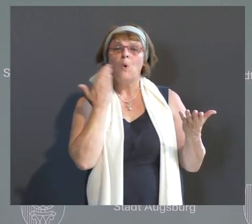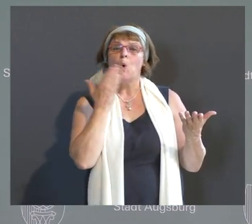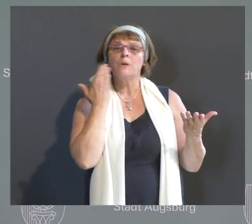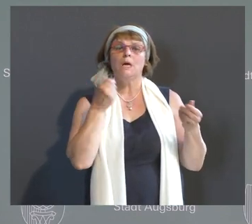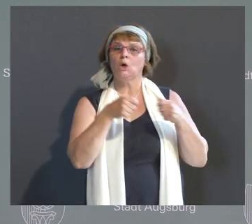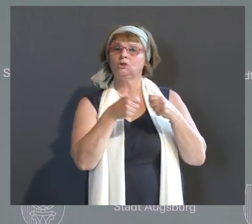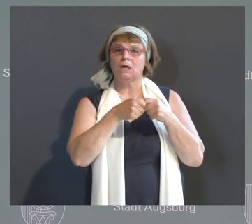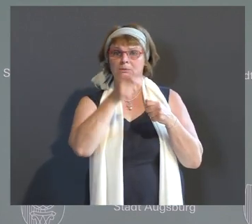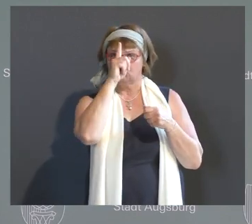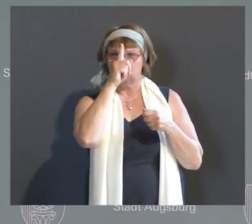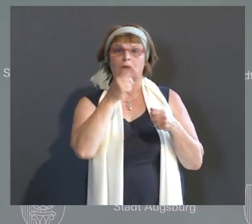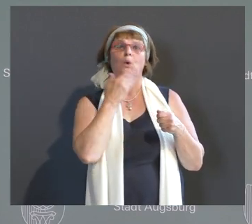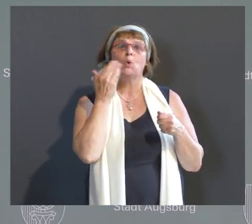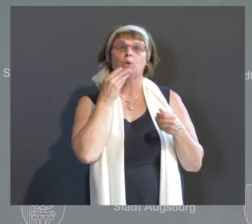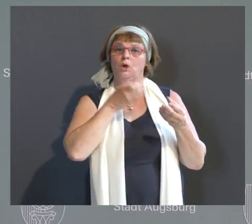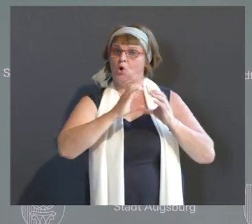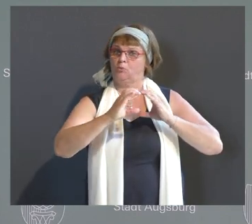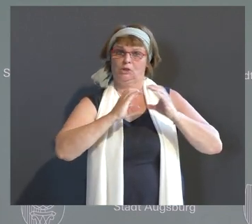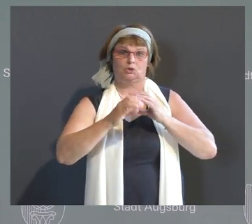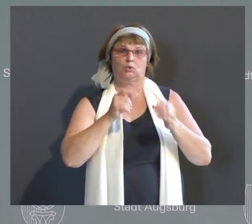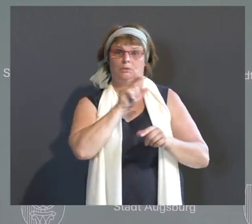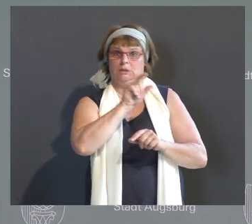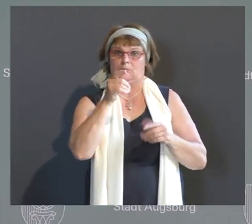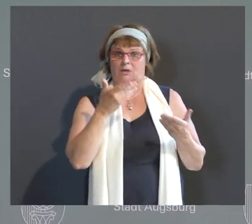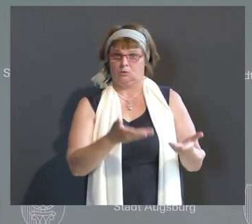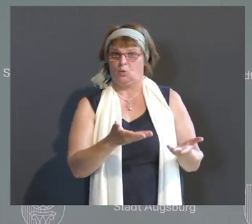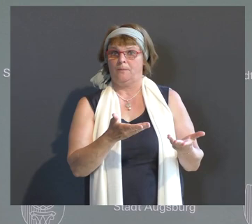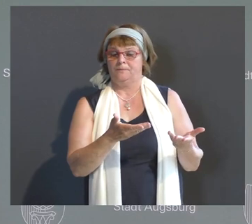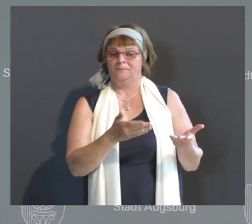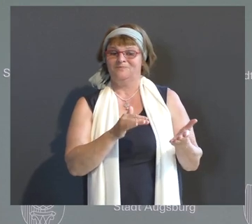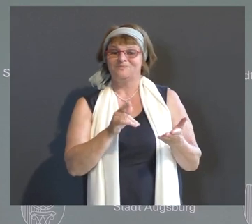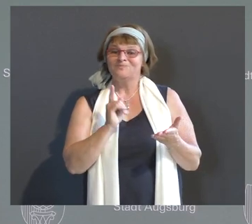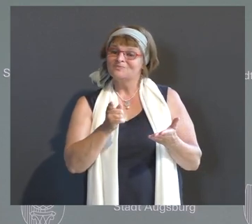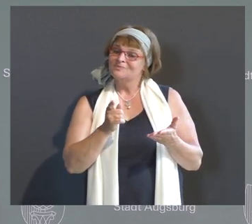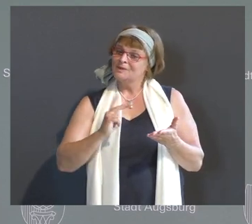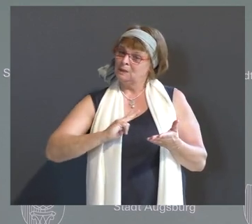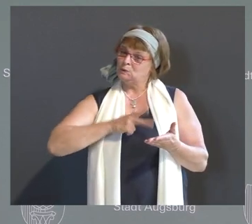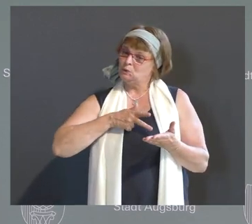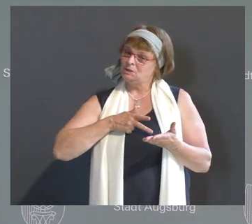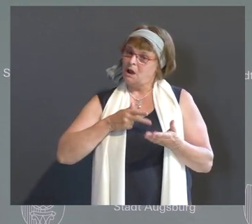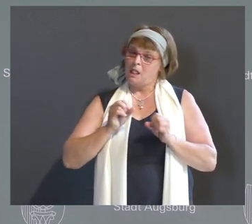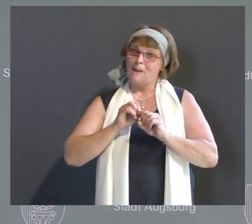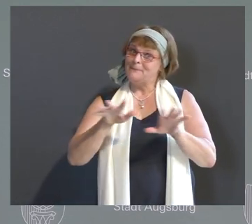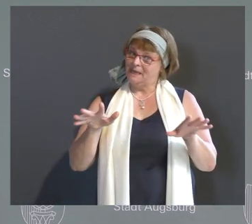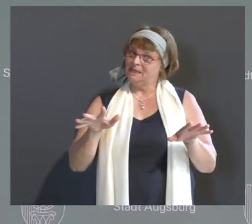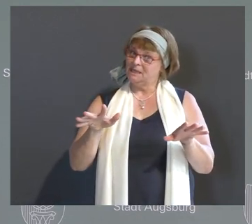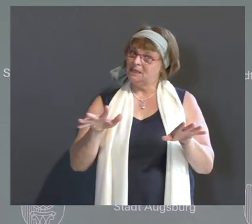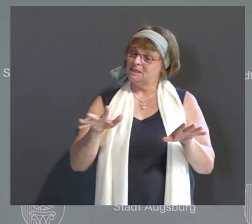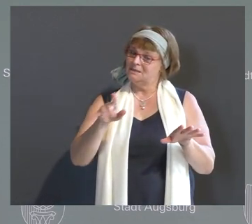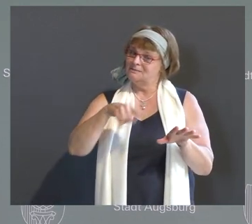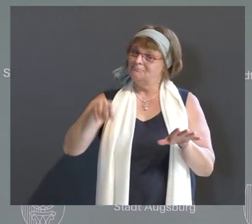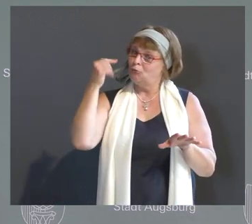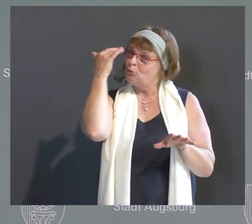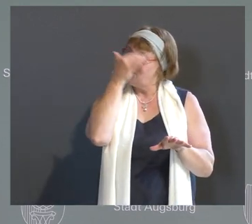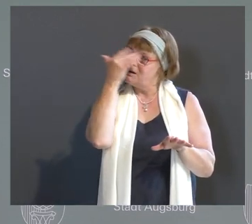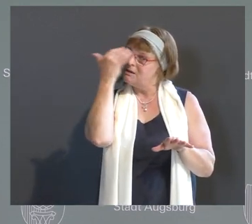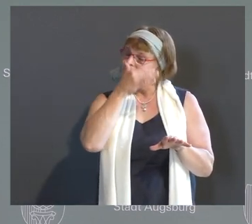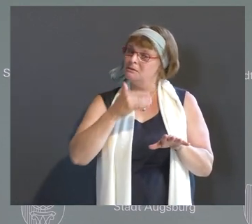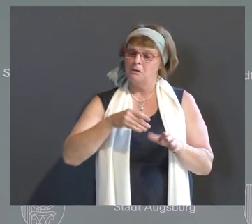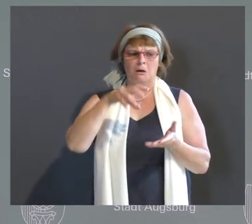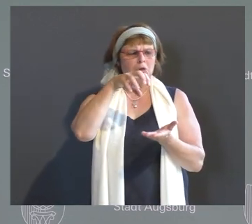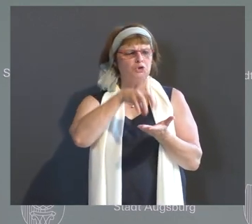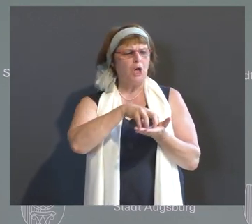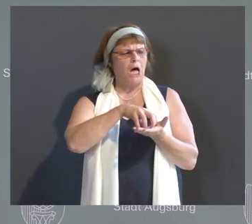haben. Auch wurde von diesen Personen in den sozialen Medien die Frage aufgeworfen, ob die Stadt und die Polizei überhaupt